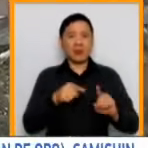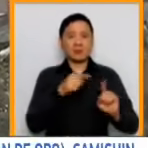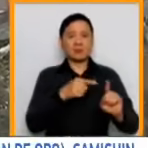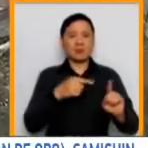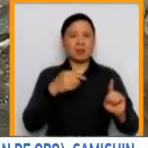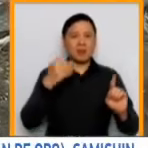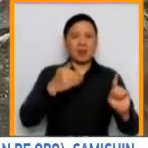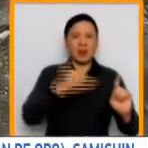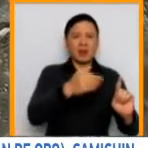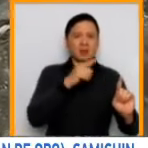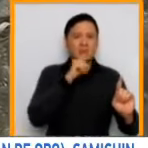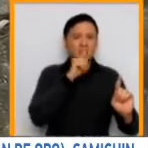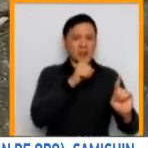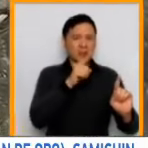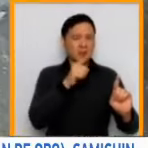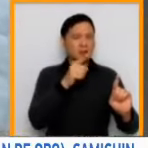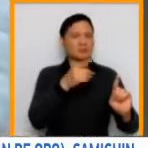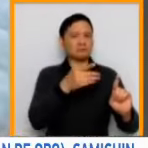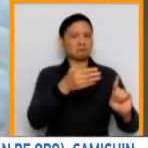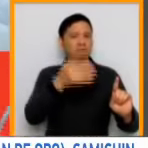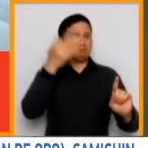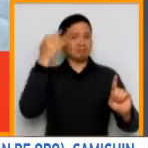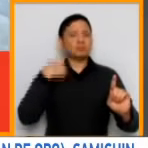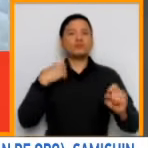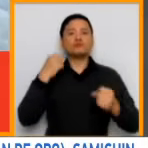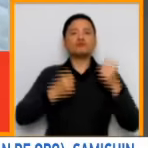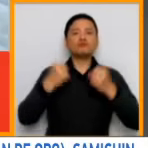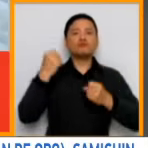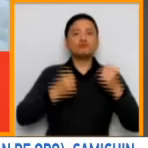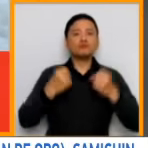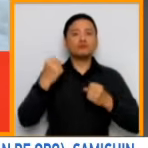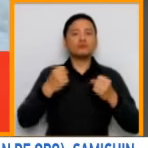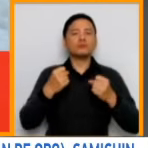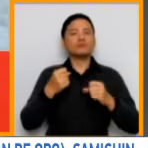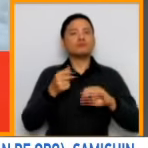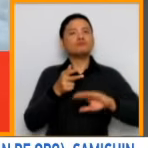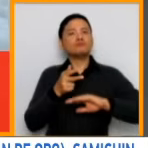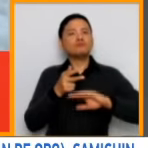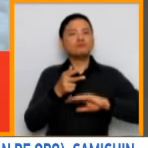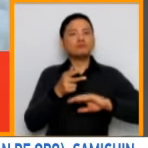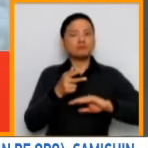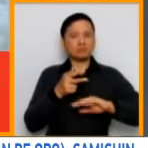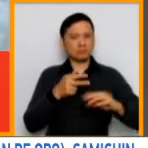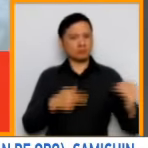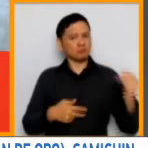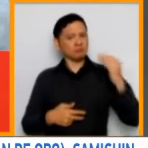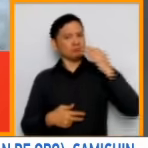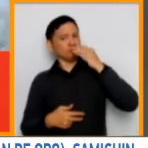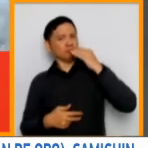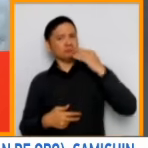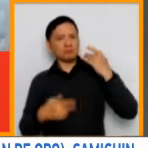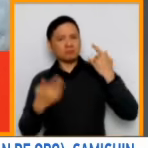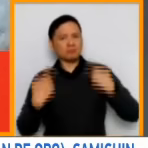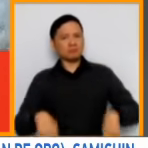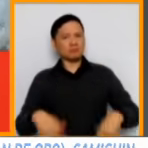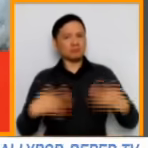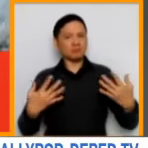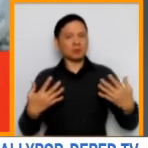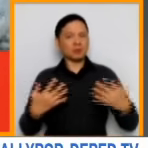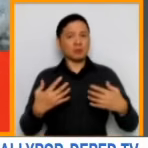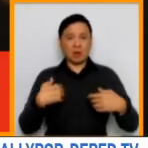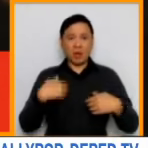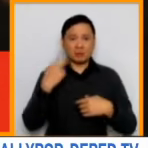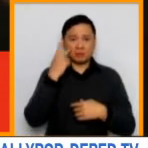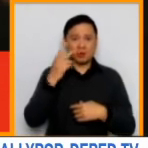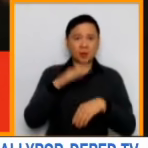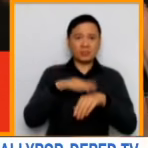nun. Nagbabiyahe ako nun, naamoy ko rin yung doon sa Barangay MBBS. Ganon din yung amoy. So napanood ko sa TV na yung